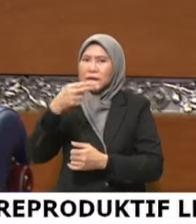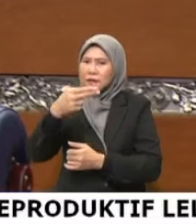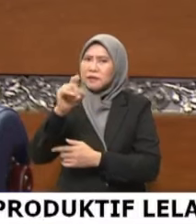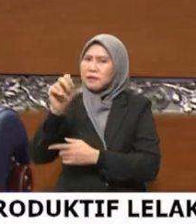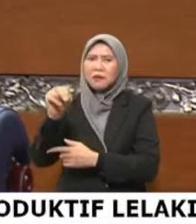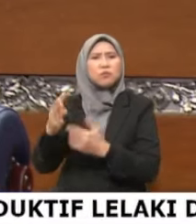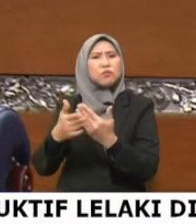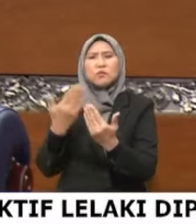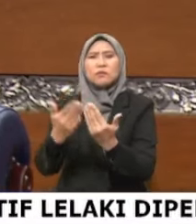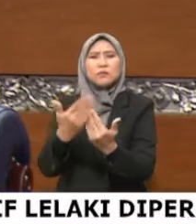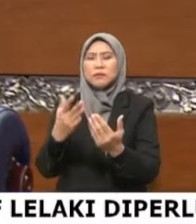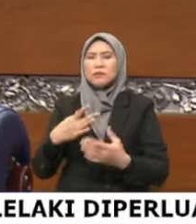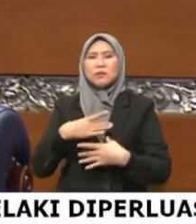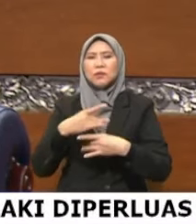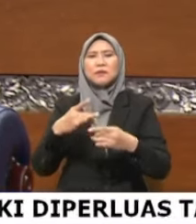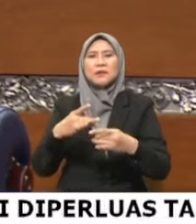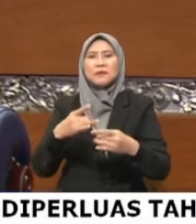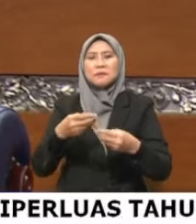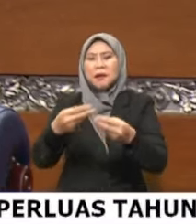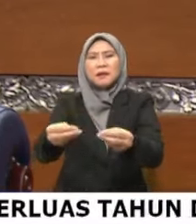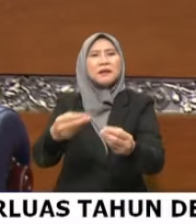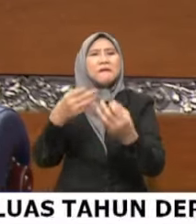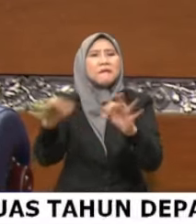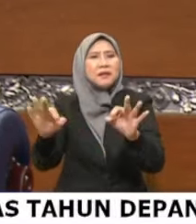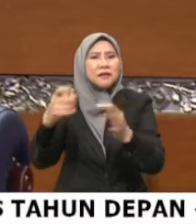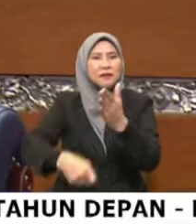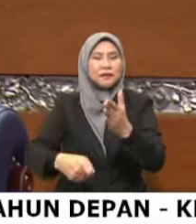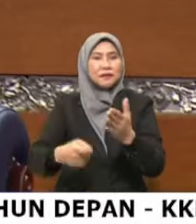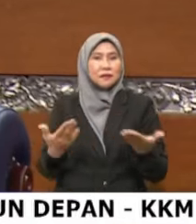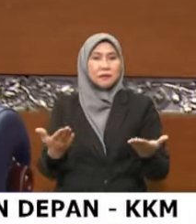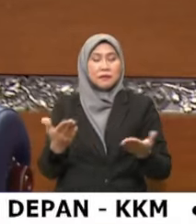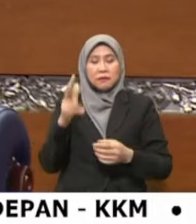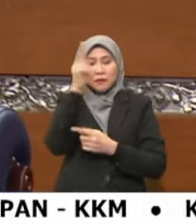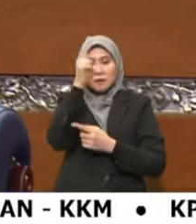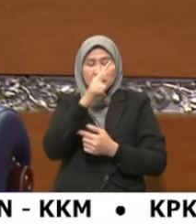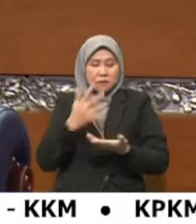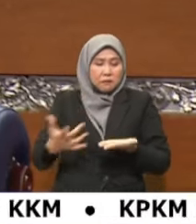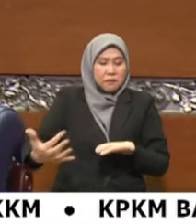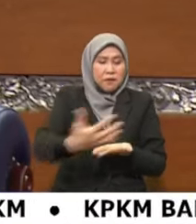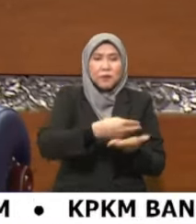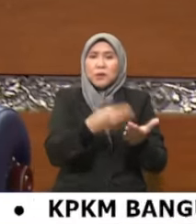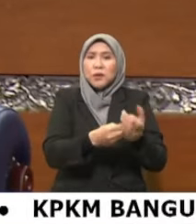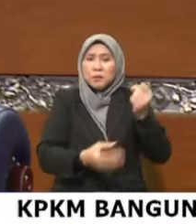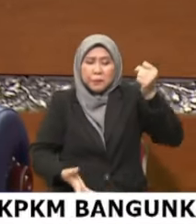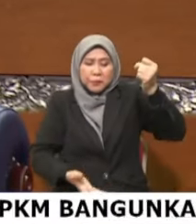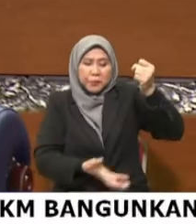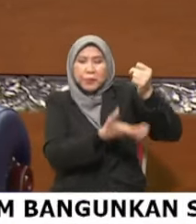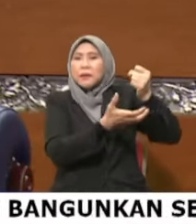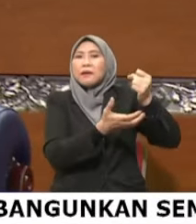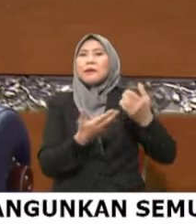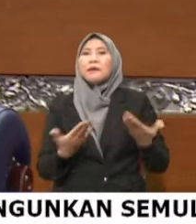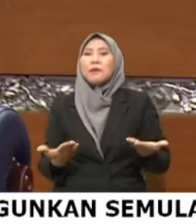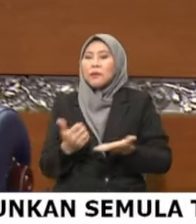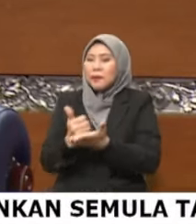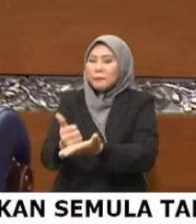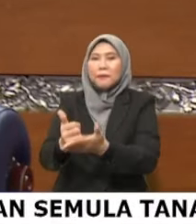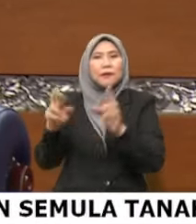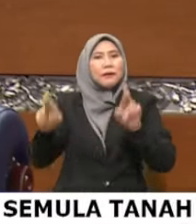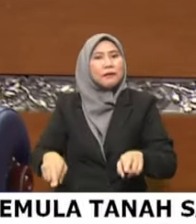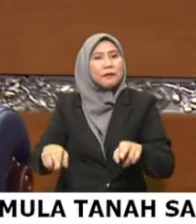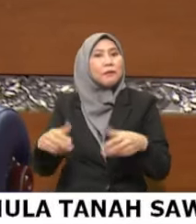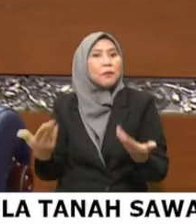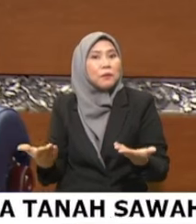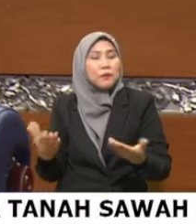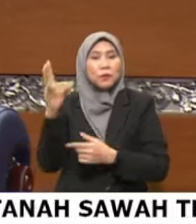pengecualian cukai. Betul ke? Kalau macam tu, pendapatan negara kerajaan akan berkurangan. Macam mana kita nak bantu rakyat? Dan 17 tahun